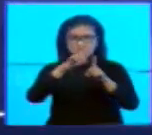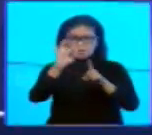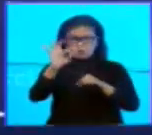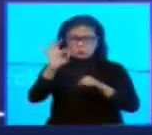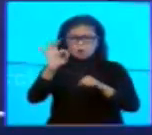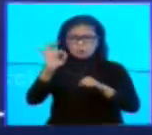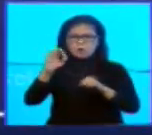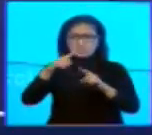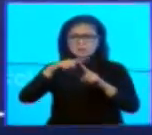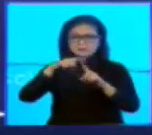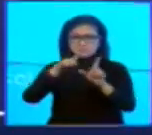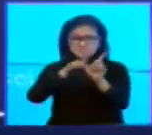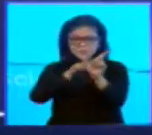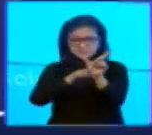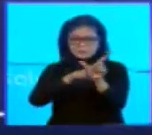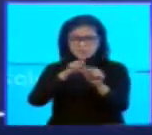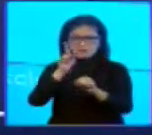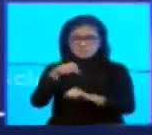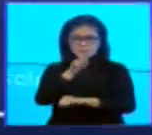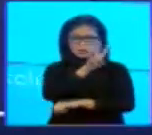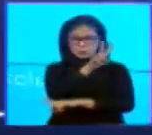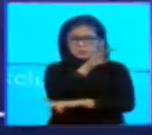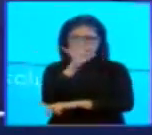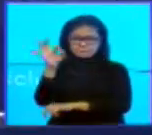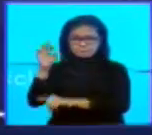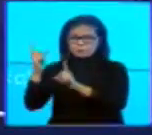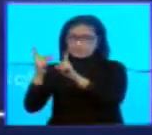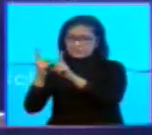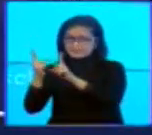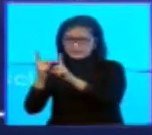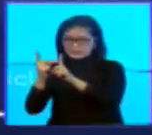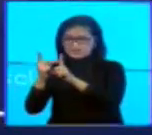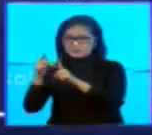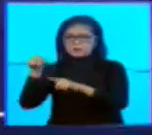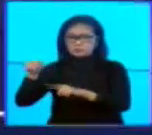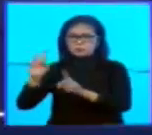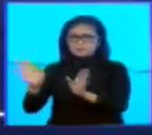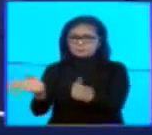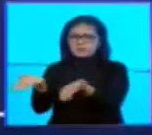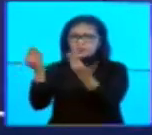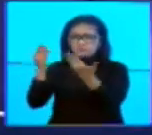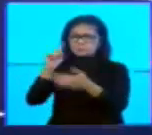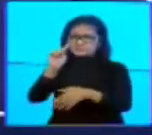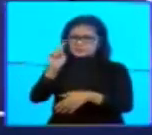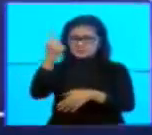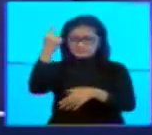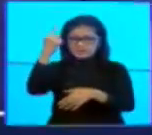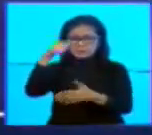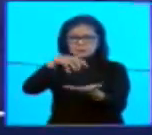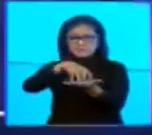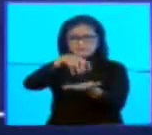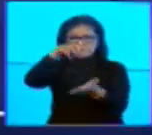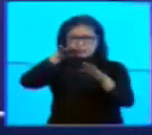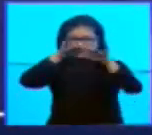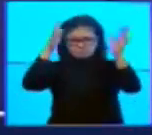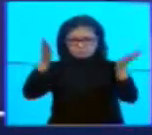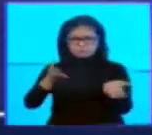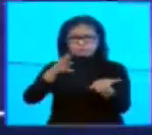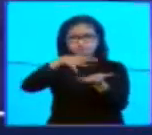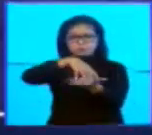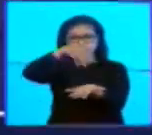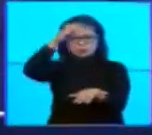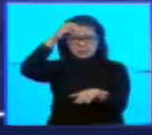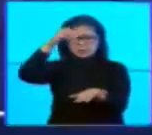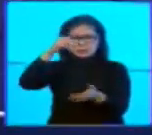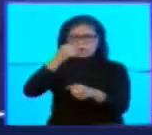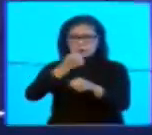hektar, dan yang akan dibangun pertama itu 700 hektar. Itu ada golf, nanti ada theme